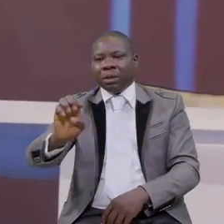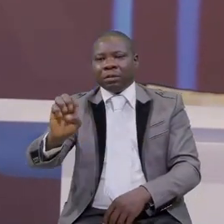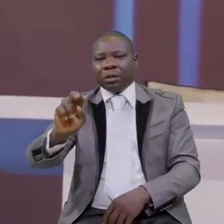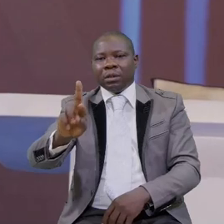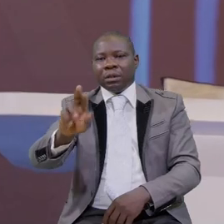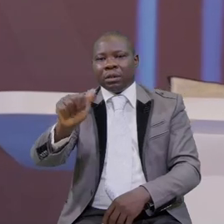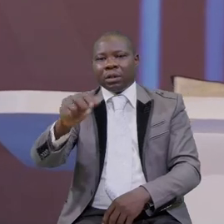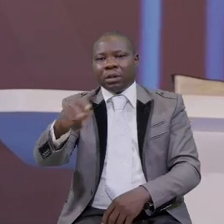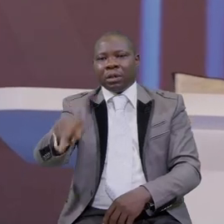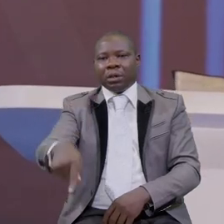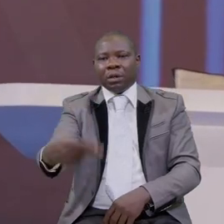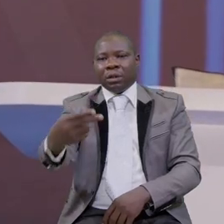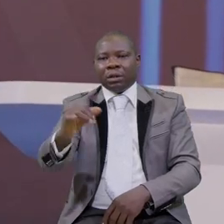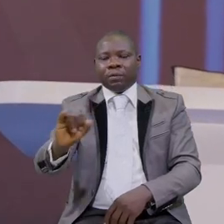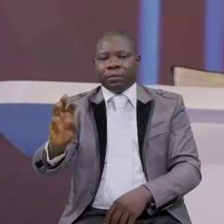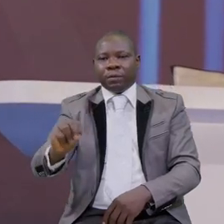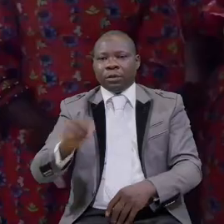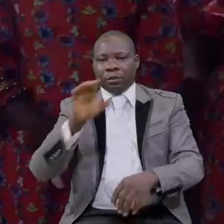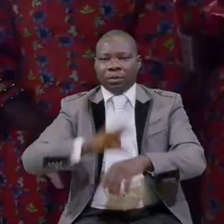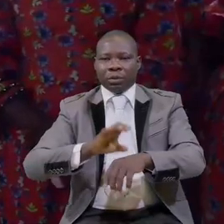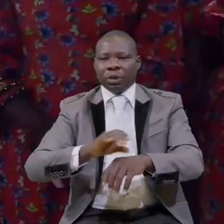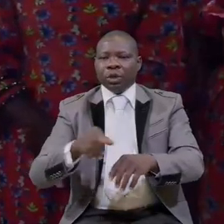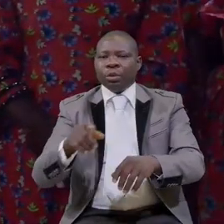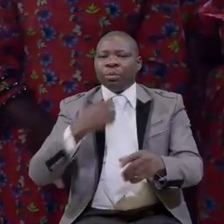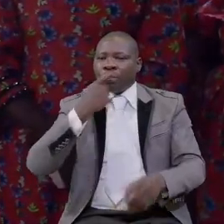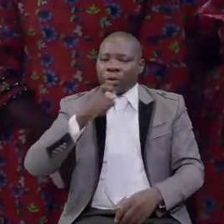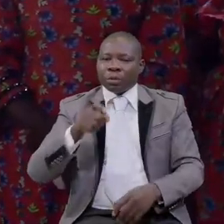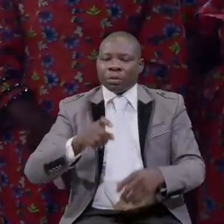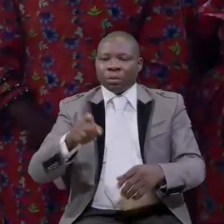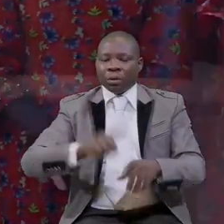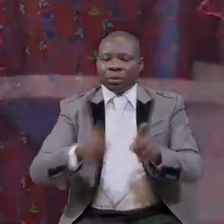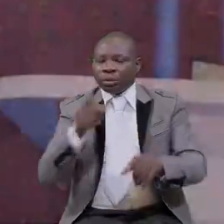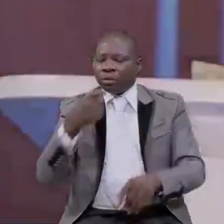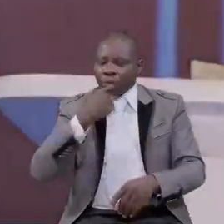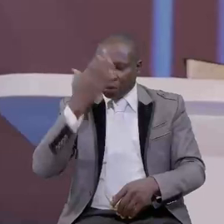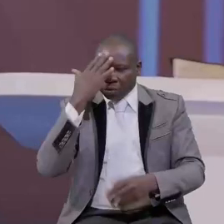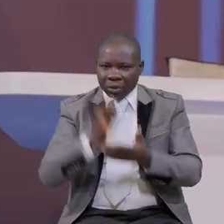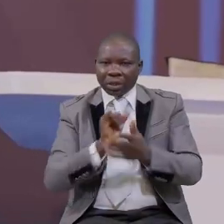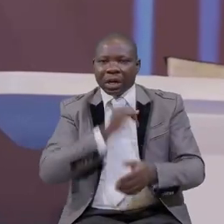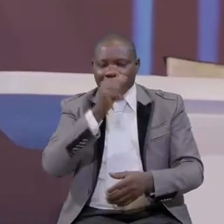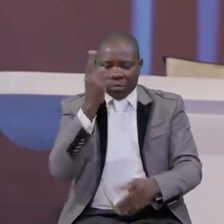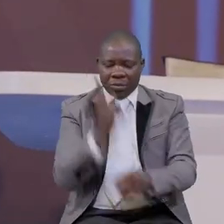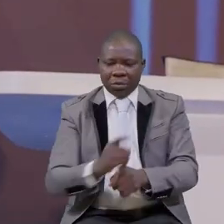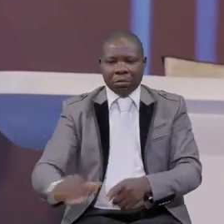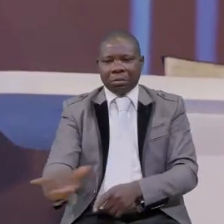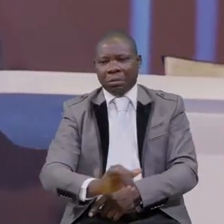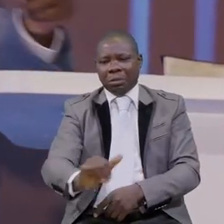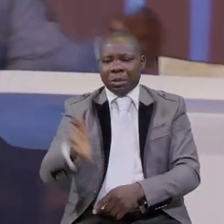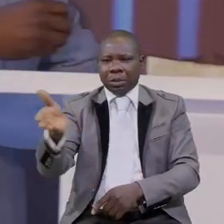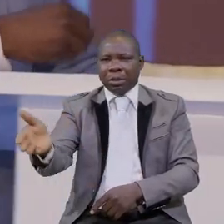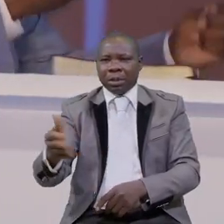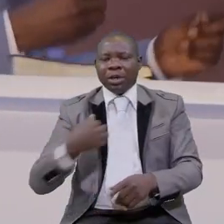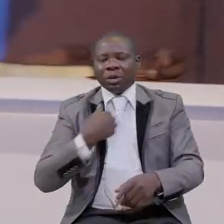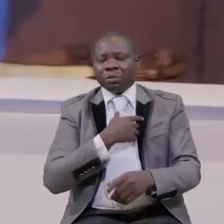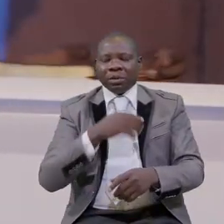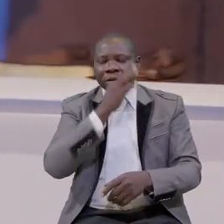Vous voulez savoir. J'étais un joueur de tam-tam là-bas. Et nous avons fait, on a jeûné, on